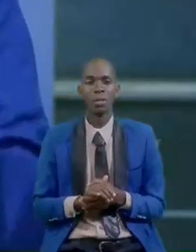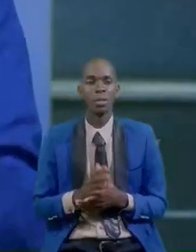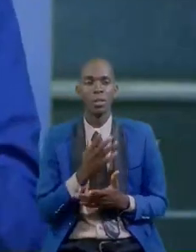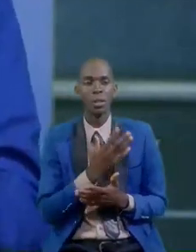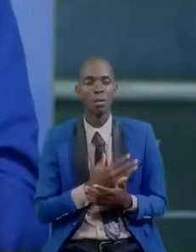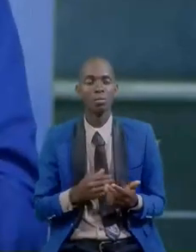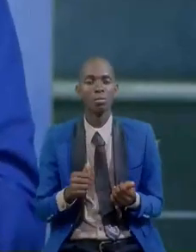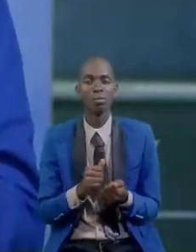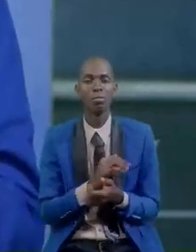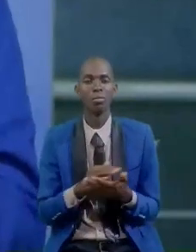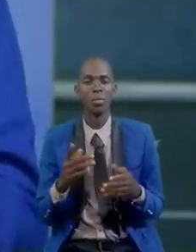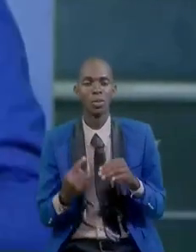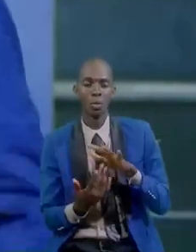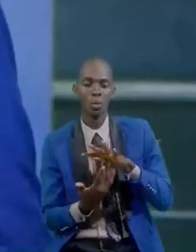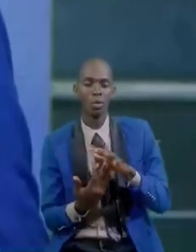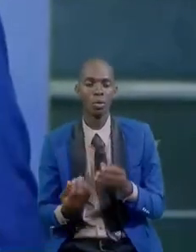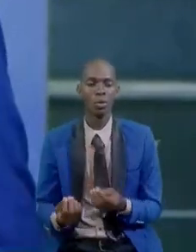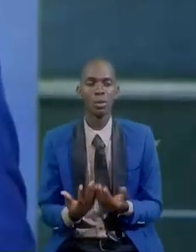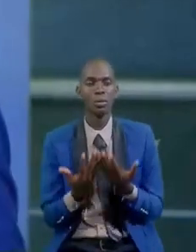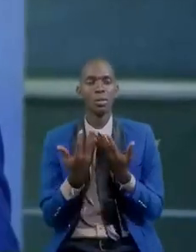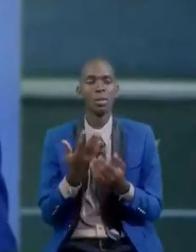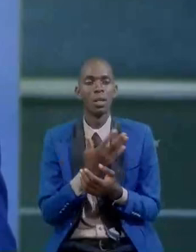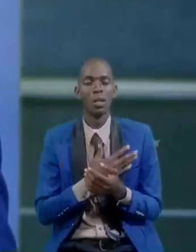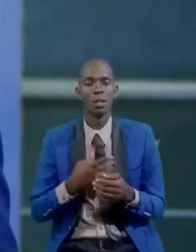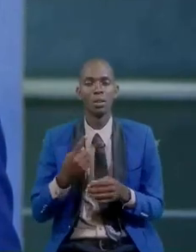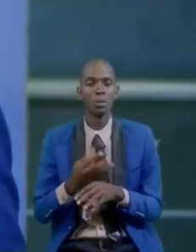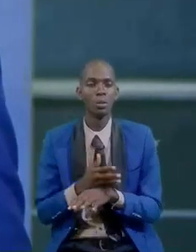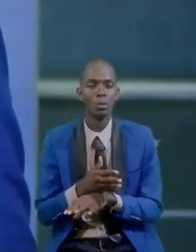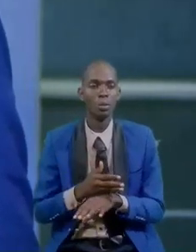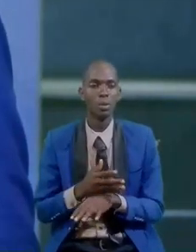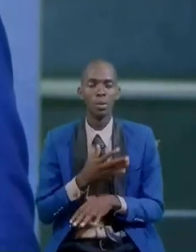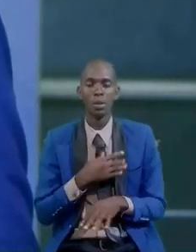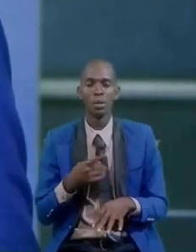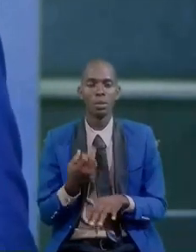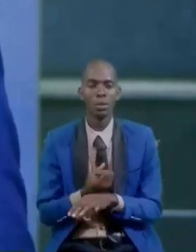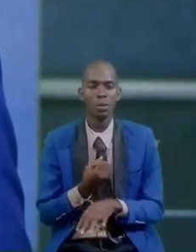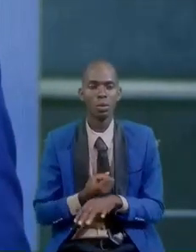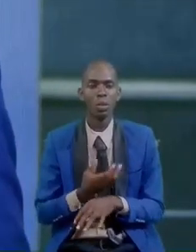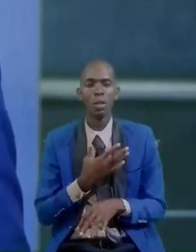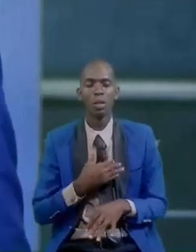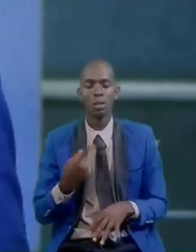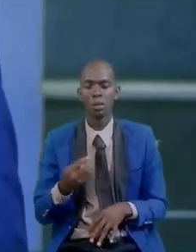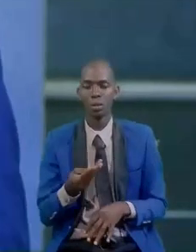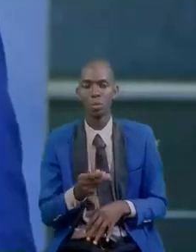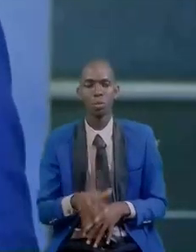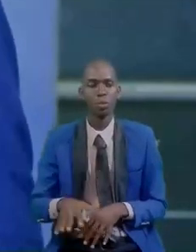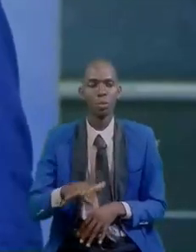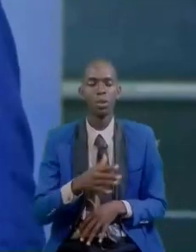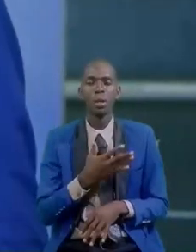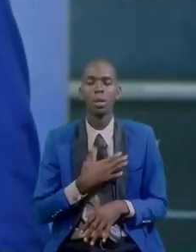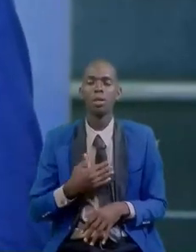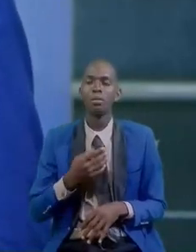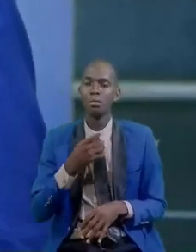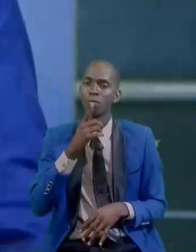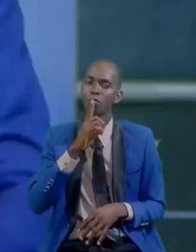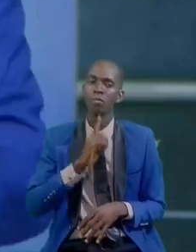Et il consuma l'holocauste, le bois, les pierres et la